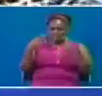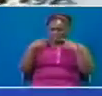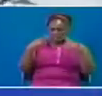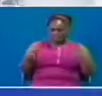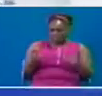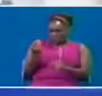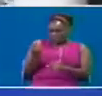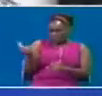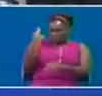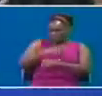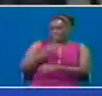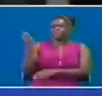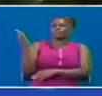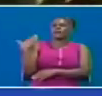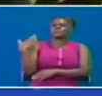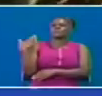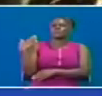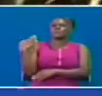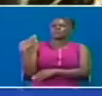siku chache tu zilizopita.